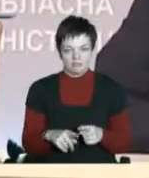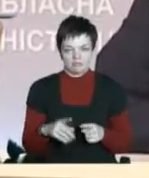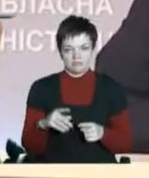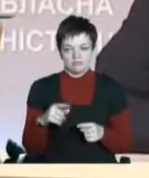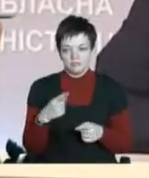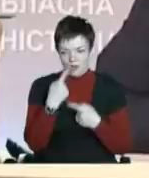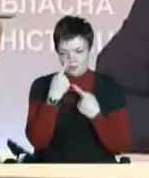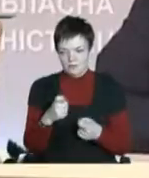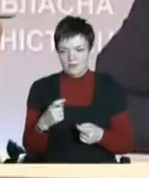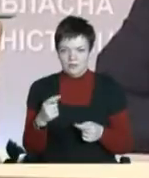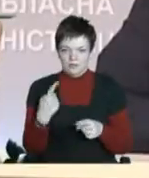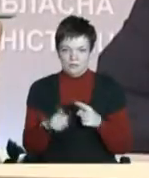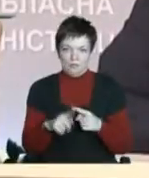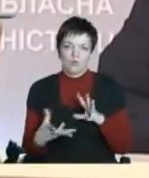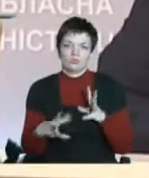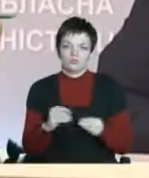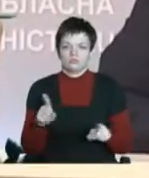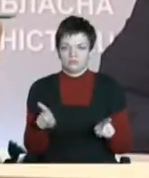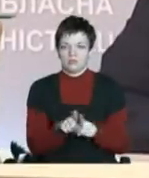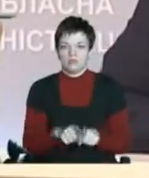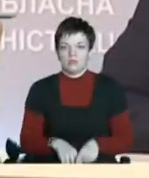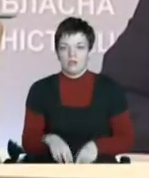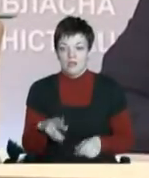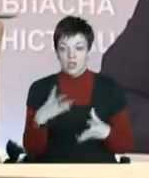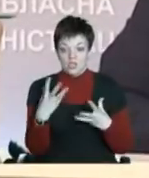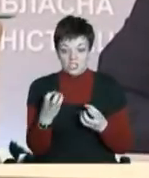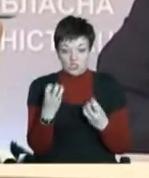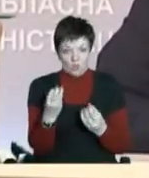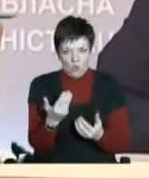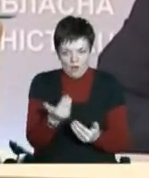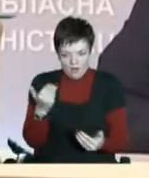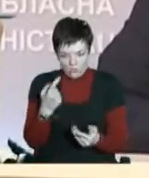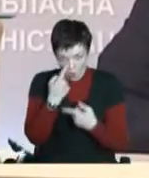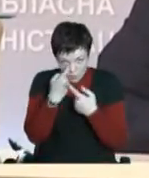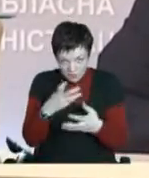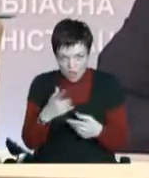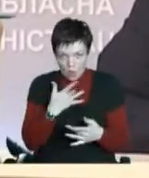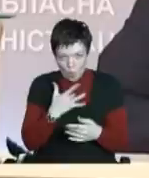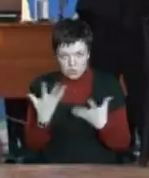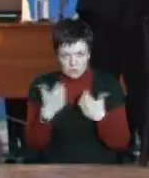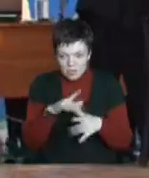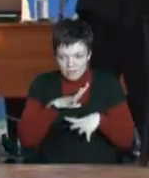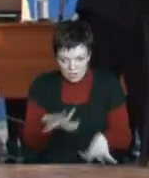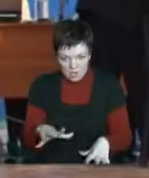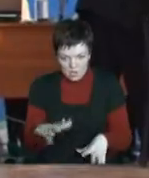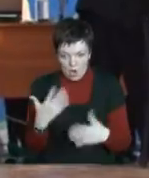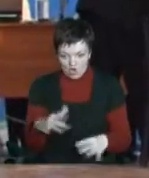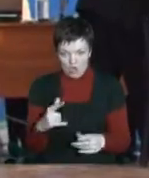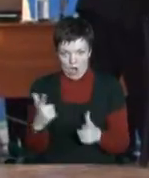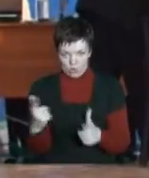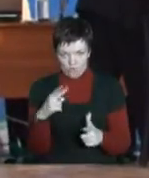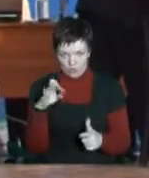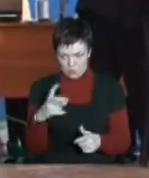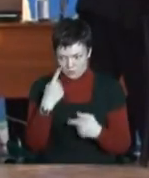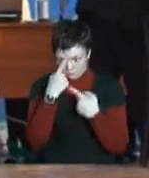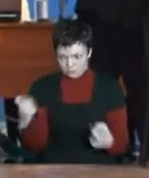Не дожидаясь окончания официального подсчета голосов, Добкин публично поздравляет Кернеса с победой на выборах. Буквально через пару